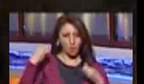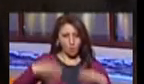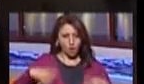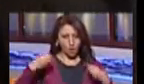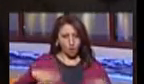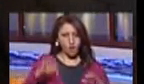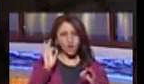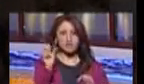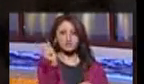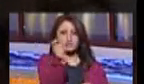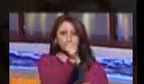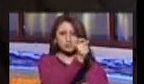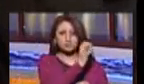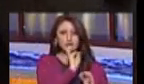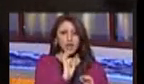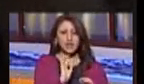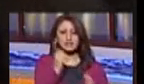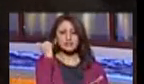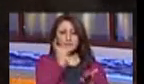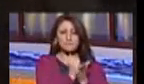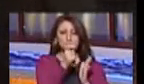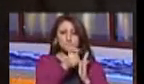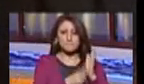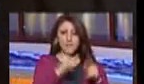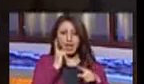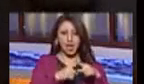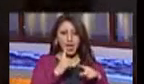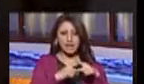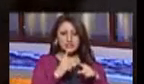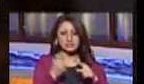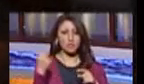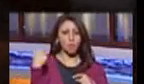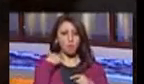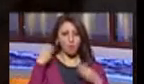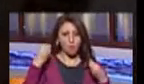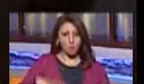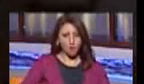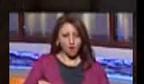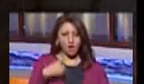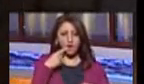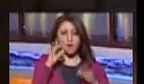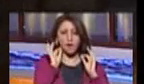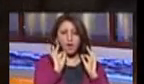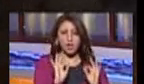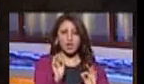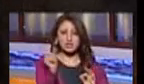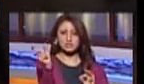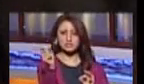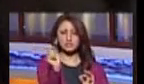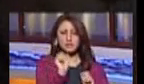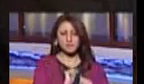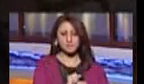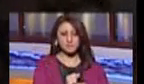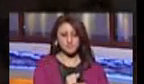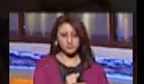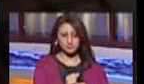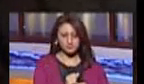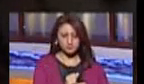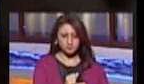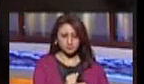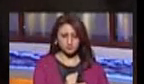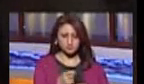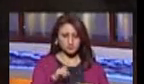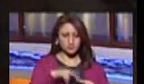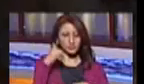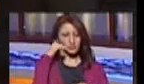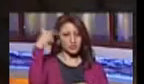في قضية تراخيص الحديد مما أهدر على الدولة ملايين الجنيهات، ولإعفاء موكله من المسؤولية الجنائية. معنا